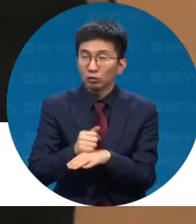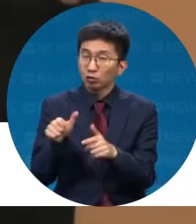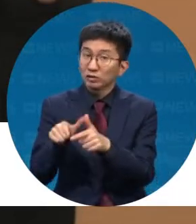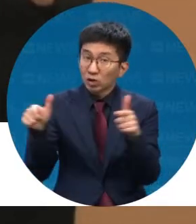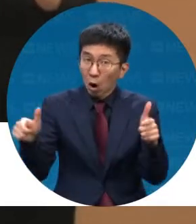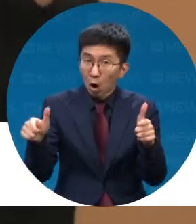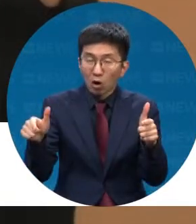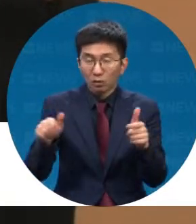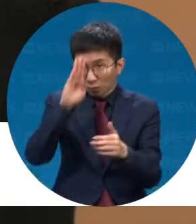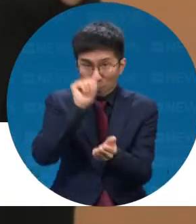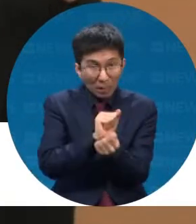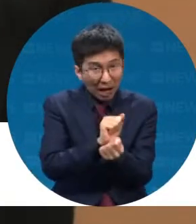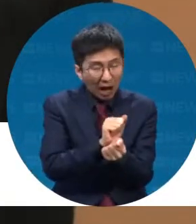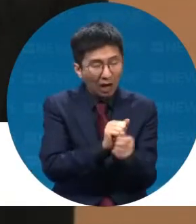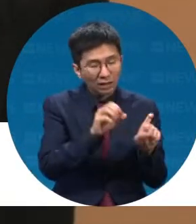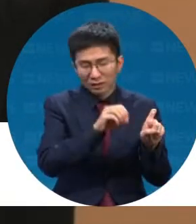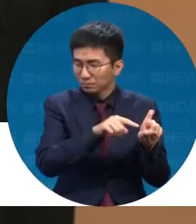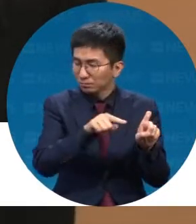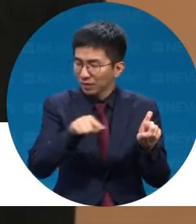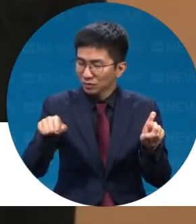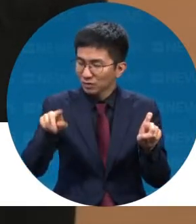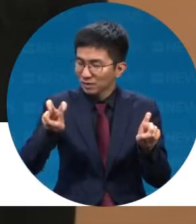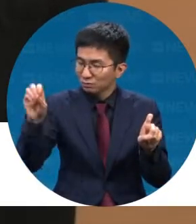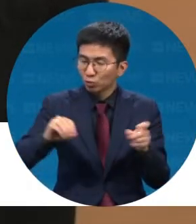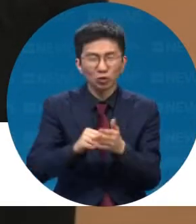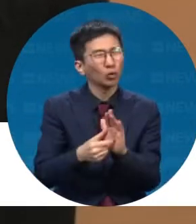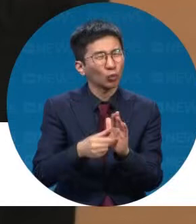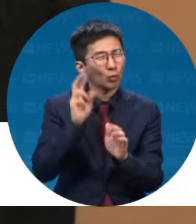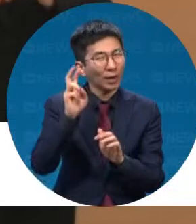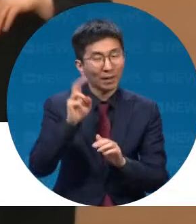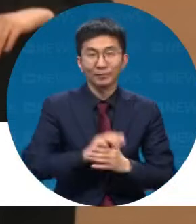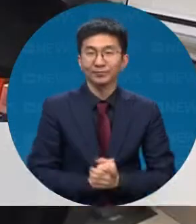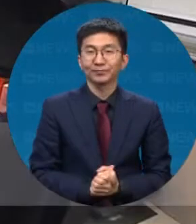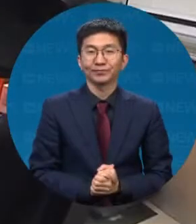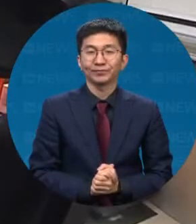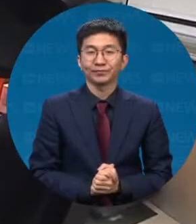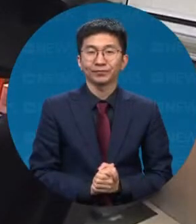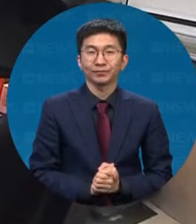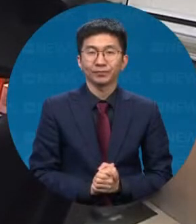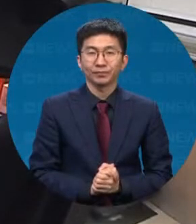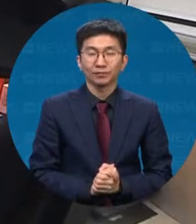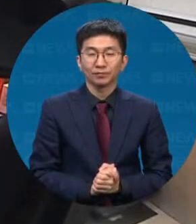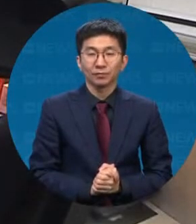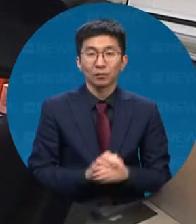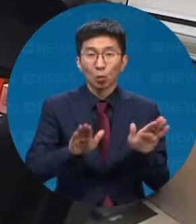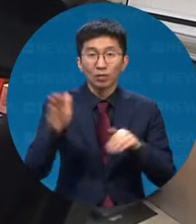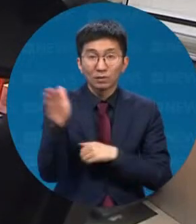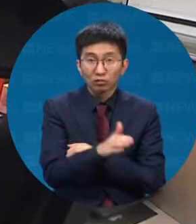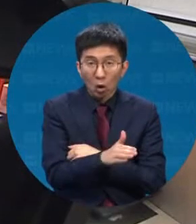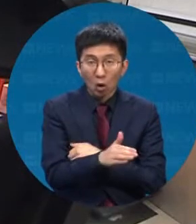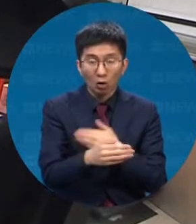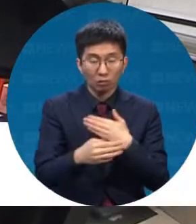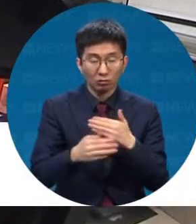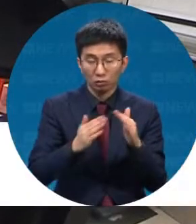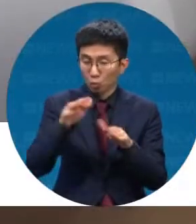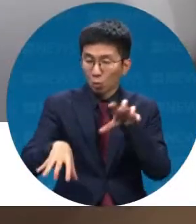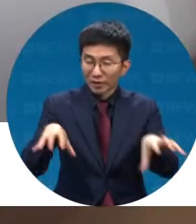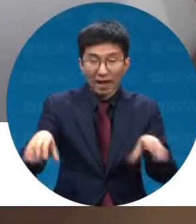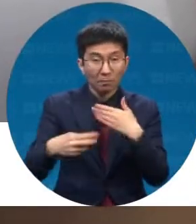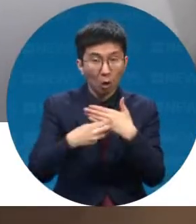에서 20% 증가에 그칠 것으로 5 예측되고 있습니다 여기에 오늘부터 동네 의원도